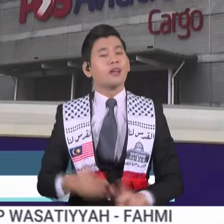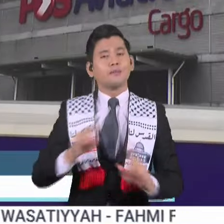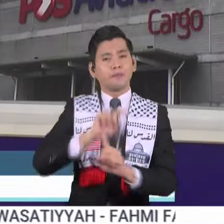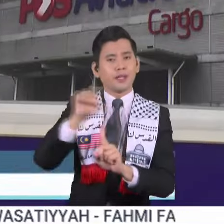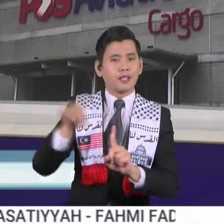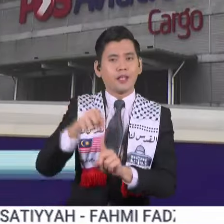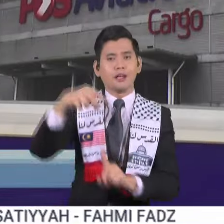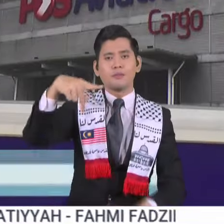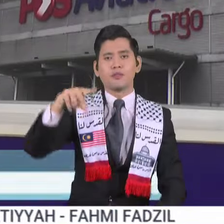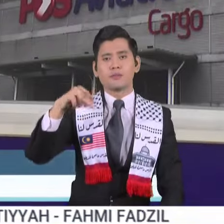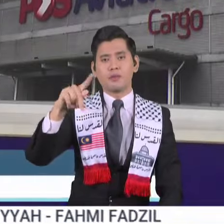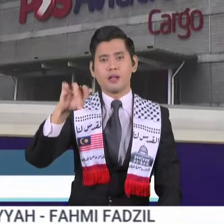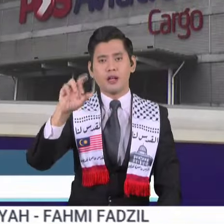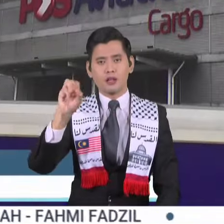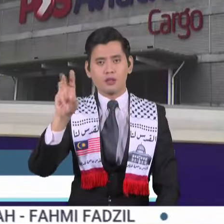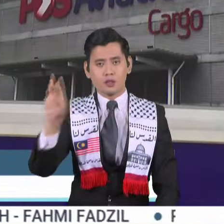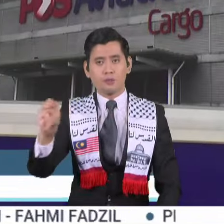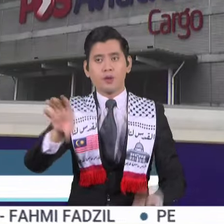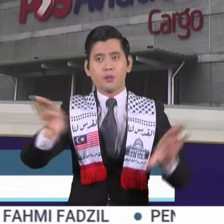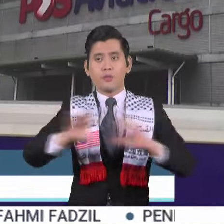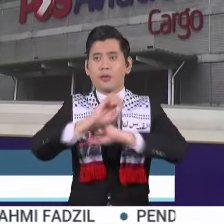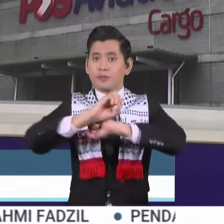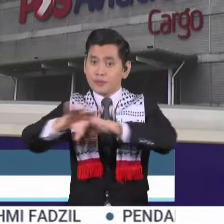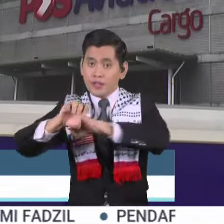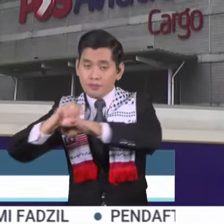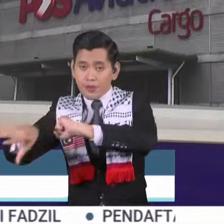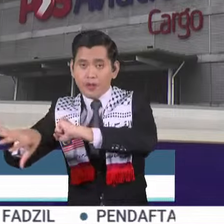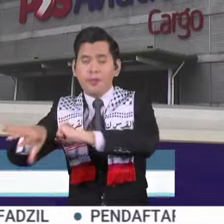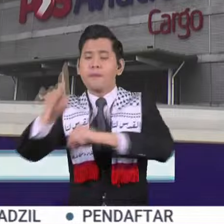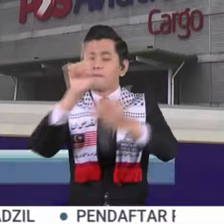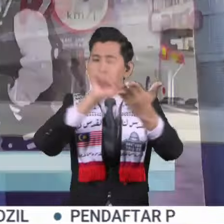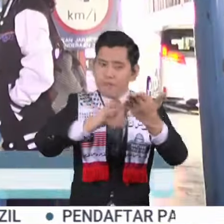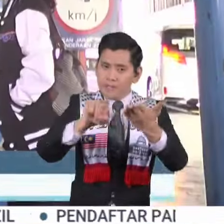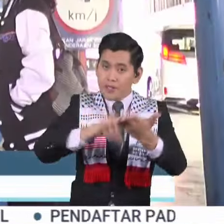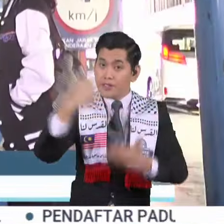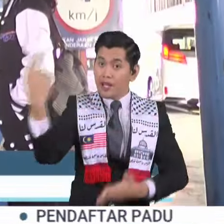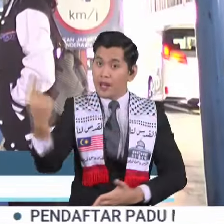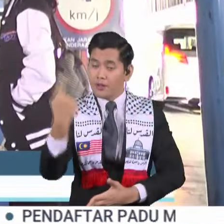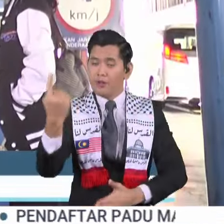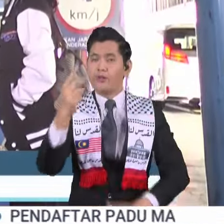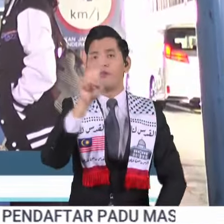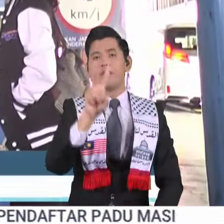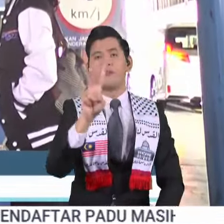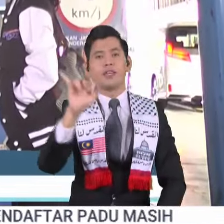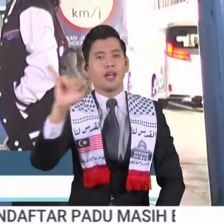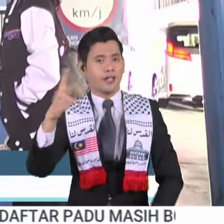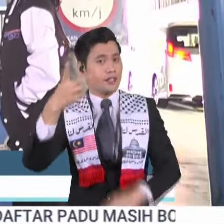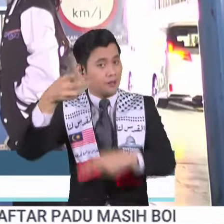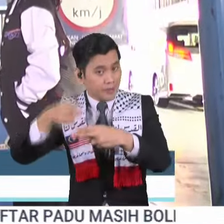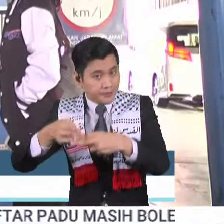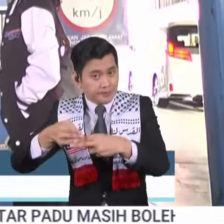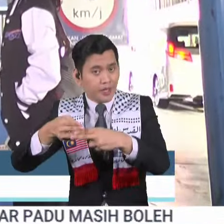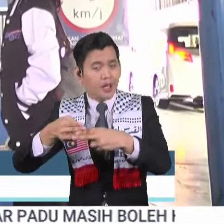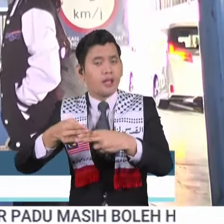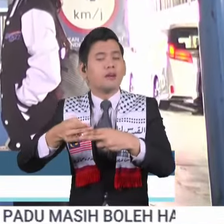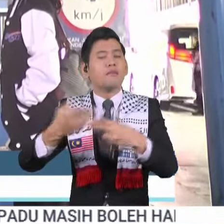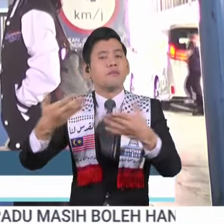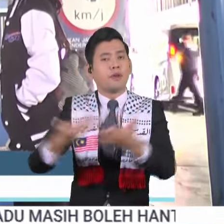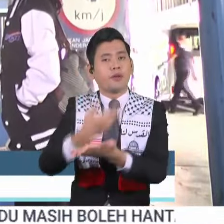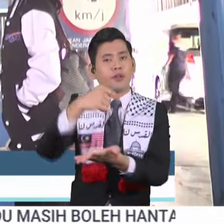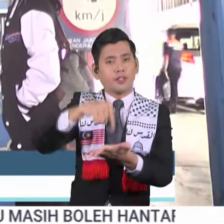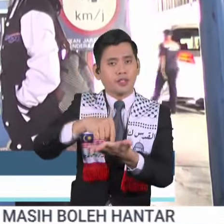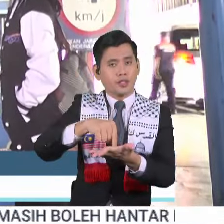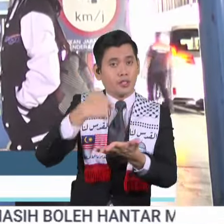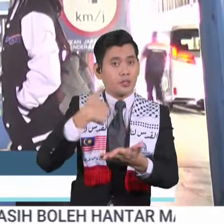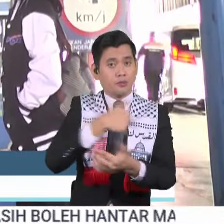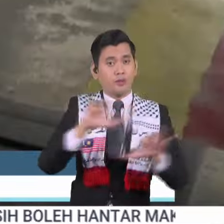Apabila Puspaku mengadakan kempen untuk pemeriksaan berkala atau VVI ini, kita baru ini di Huat, Tahun